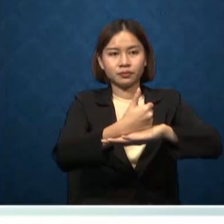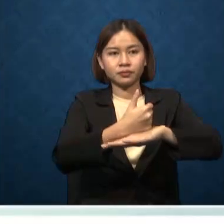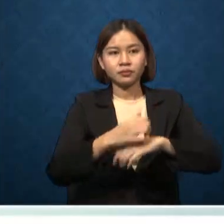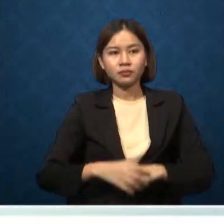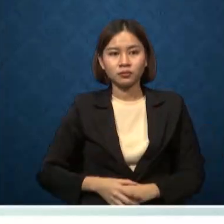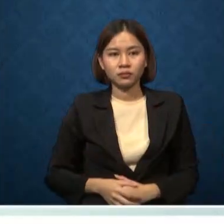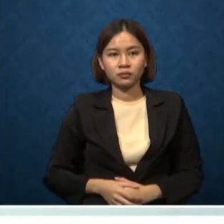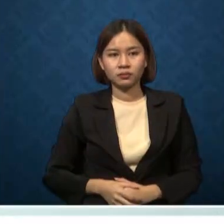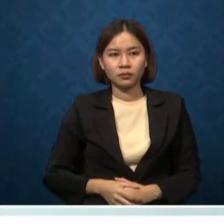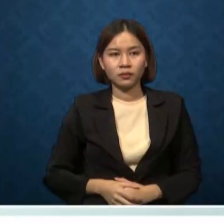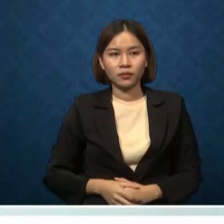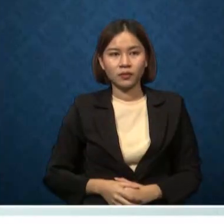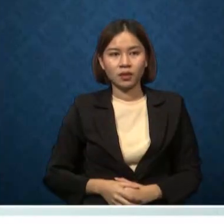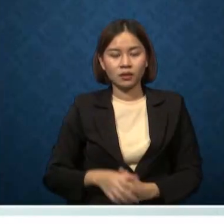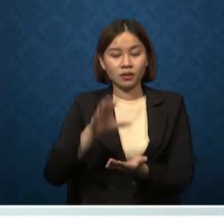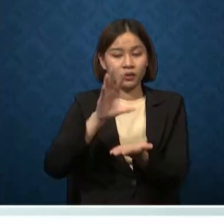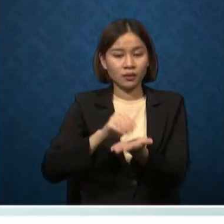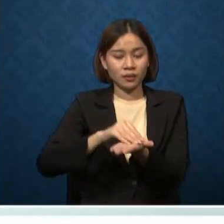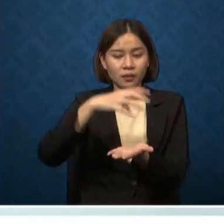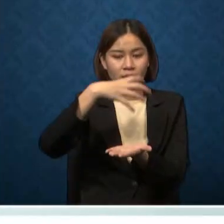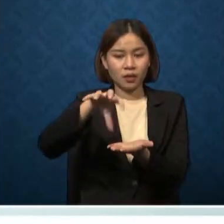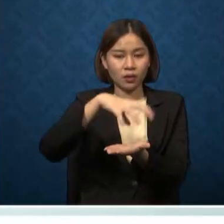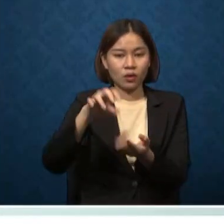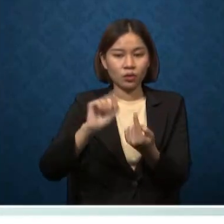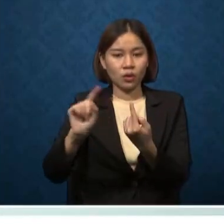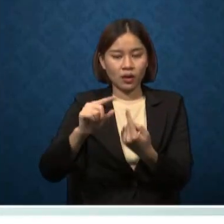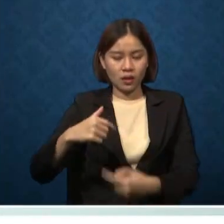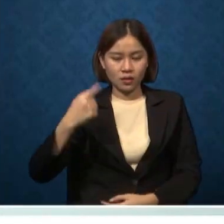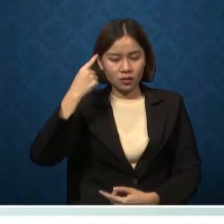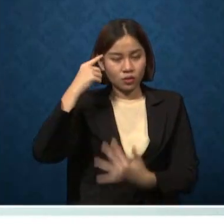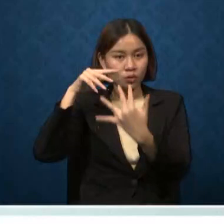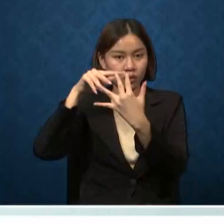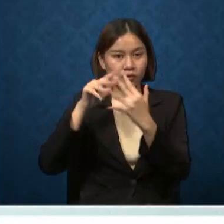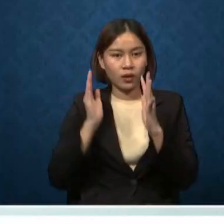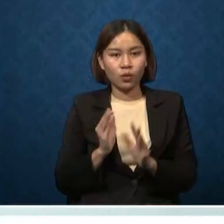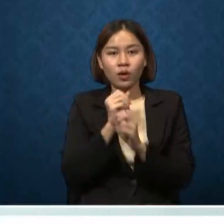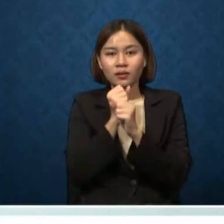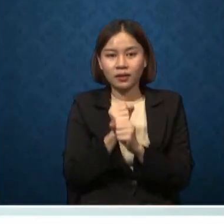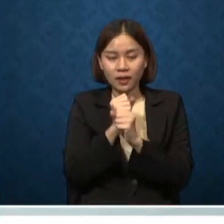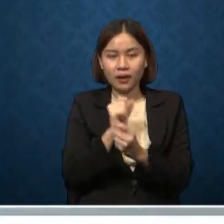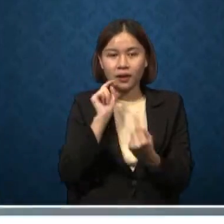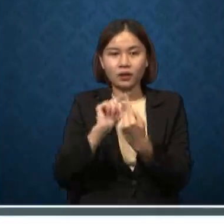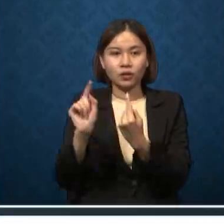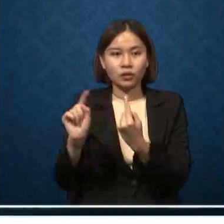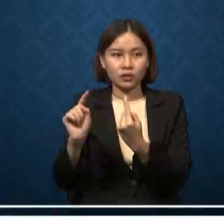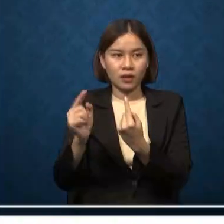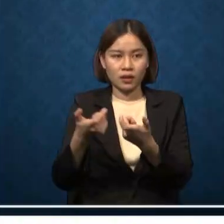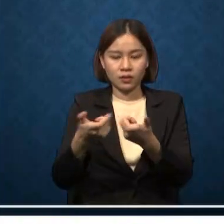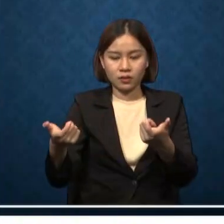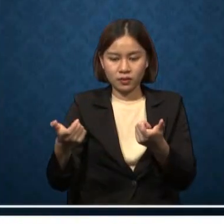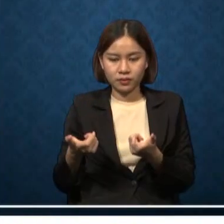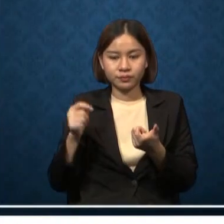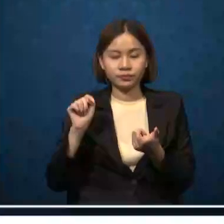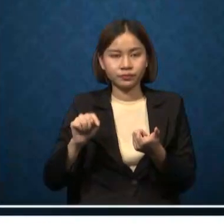พิทักษ์ขออนุญาตให้ข้อมูลสถานการณ์สุขภาพจิตผู้สูงอายุเพื่อให้สอดคล้องกับรายงานนะ